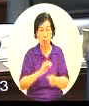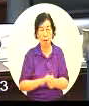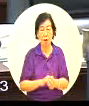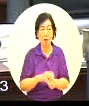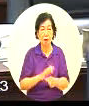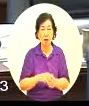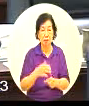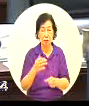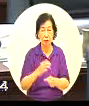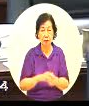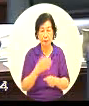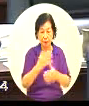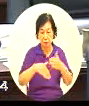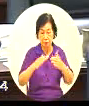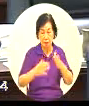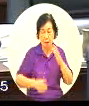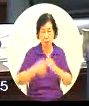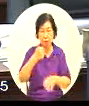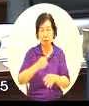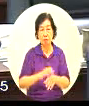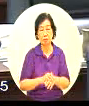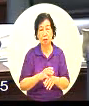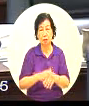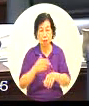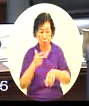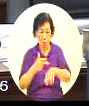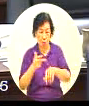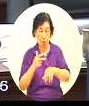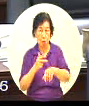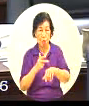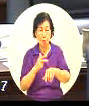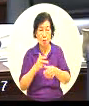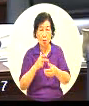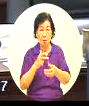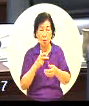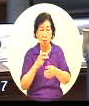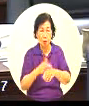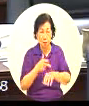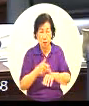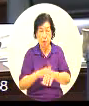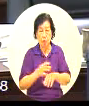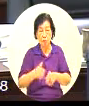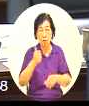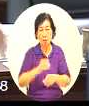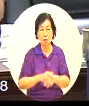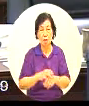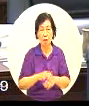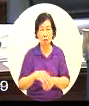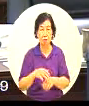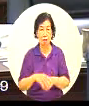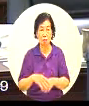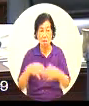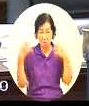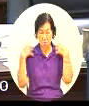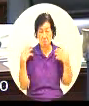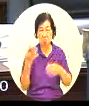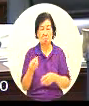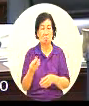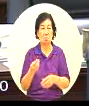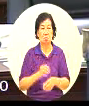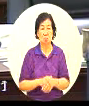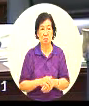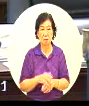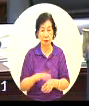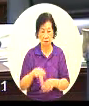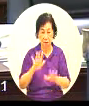做科技部长啊。本来我有机会要甲骂一个，无责无任，讲到尾啊，到底尾啊，甲唔到尽嘛无